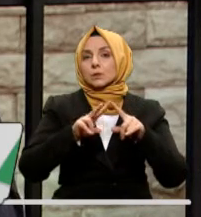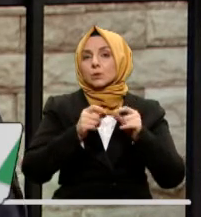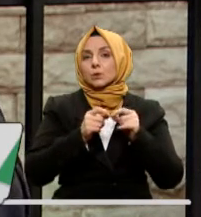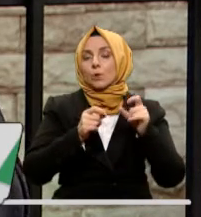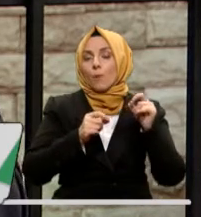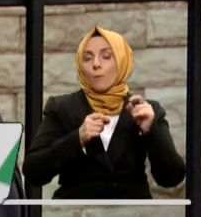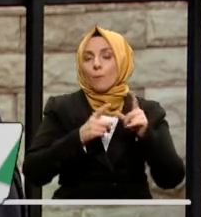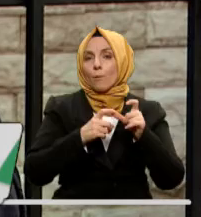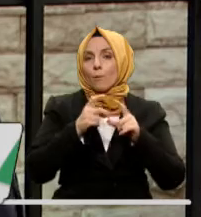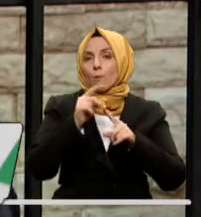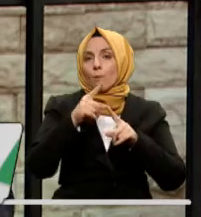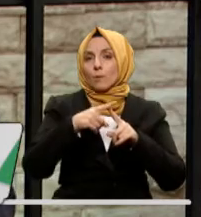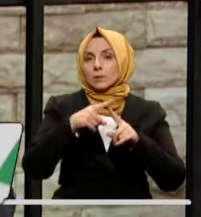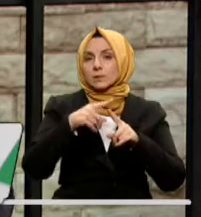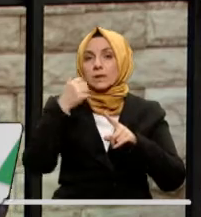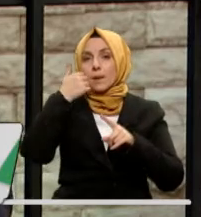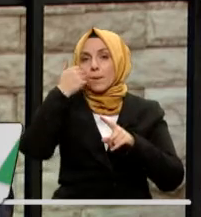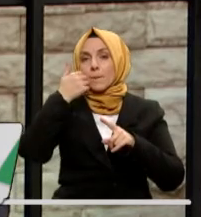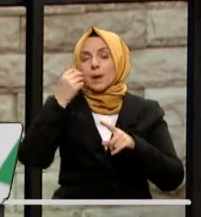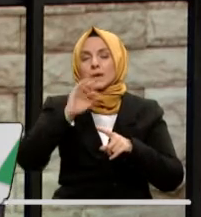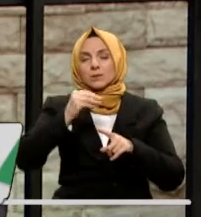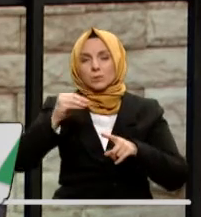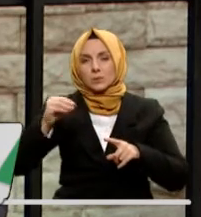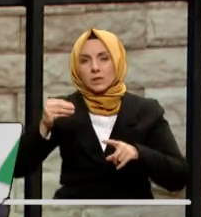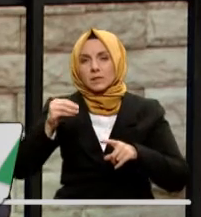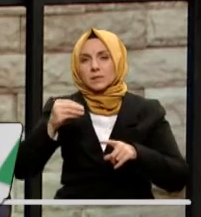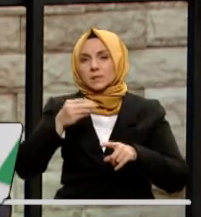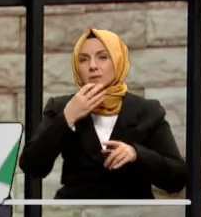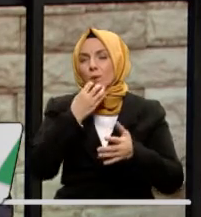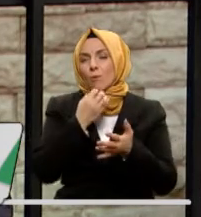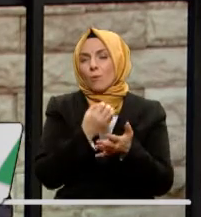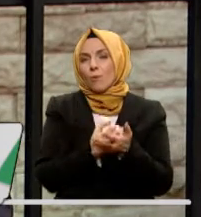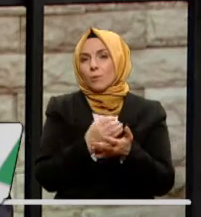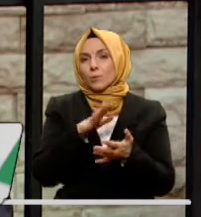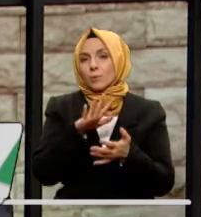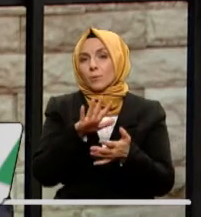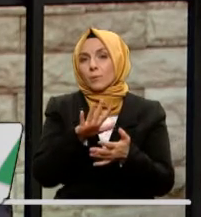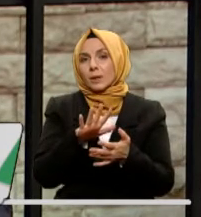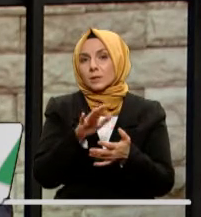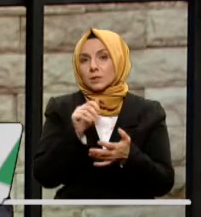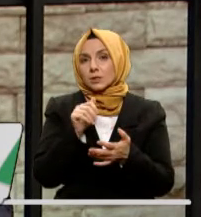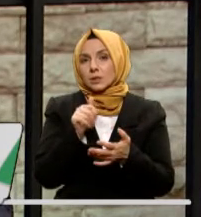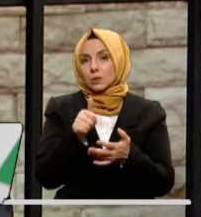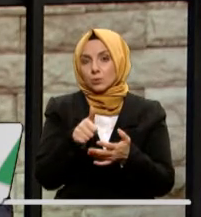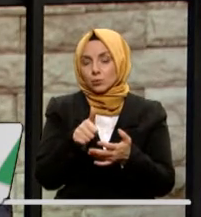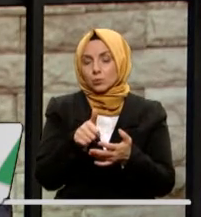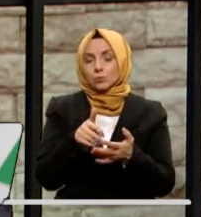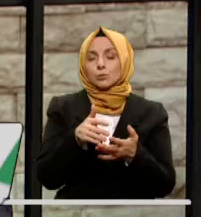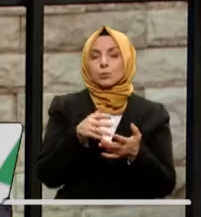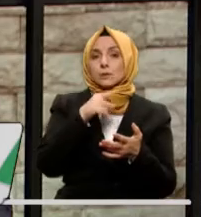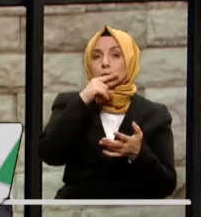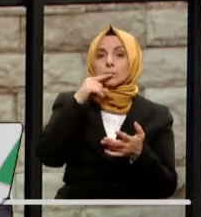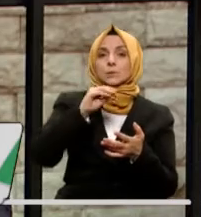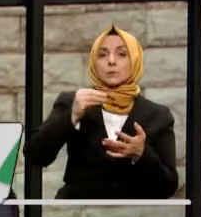hücre dediğimiz onların ömrü 5 gündür beş gün içerisinde bir hasta yönlendirilir eritrosit kırmızı hücrelerin ömrü 42 güne